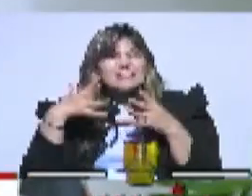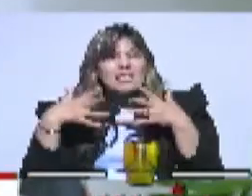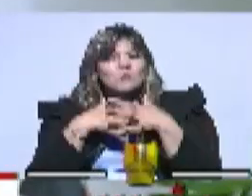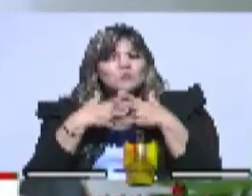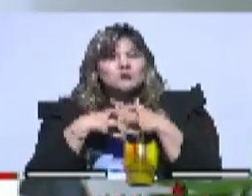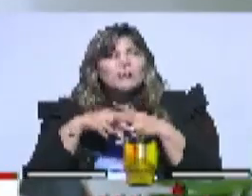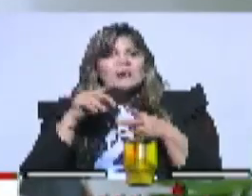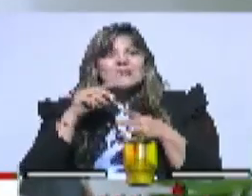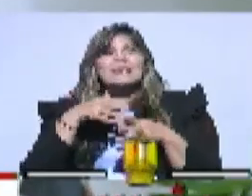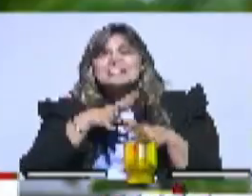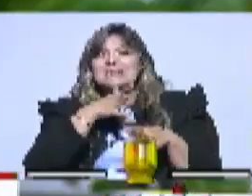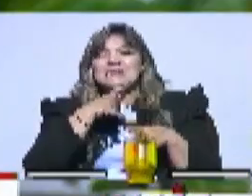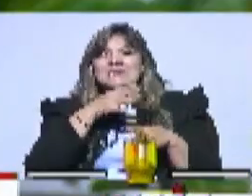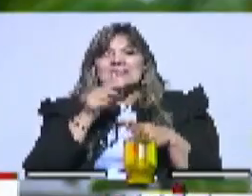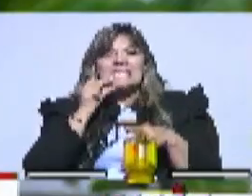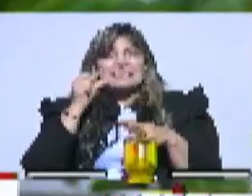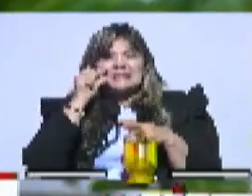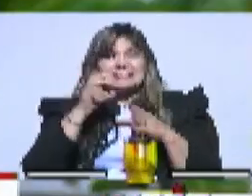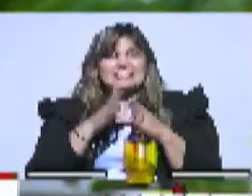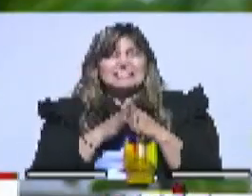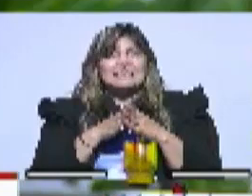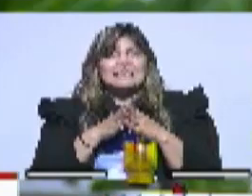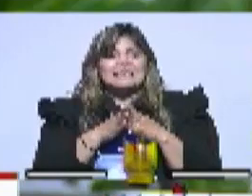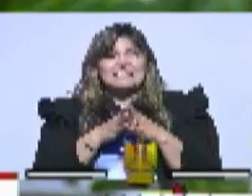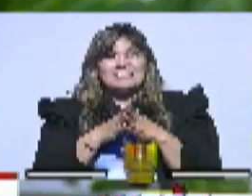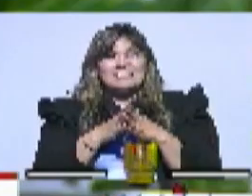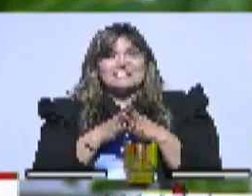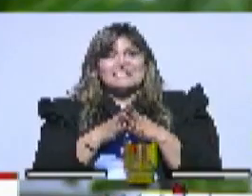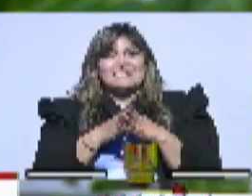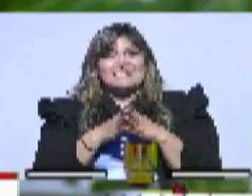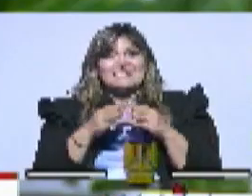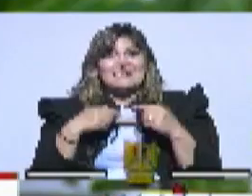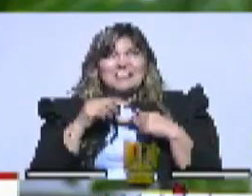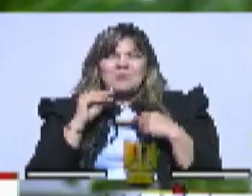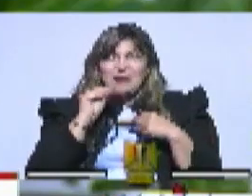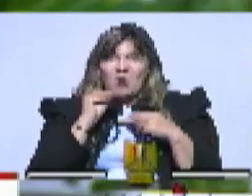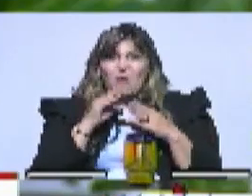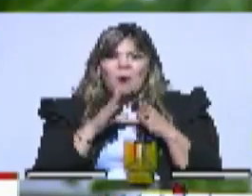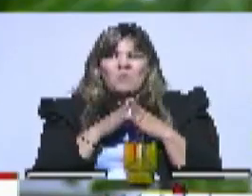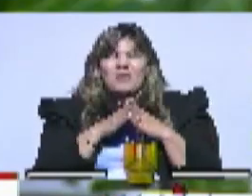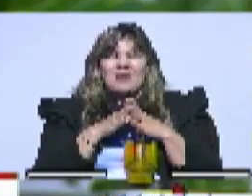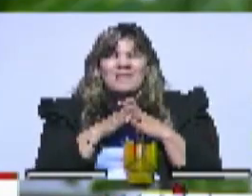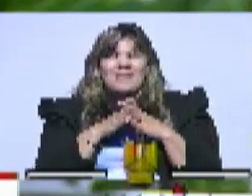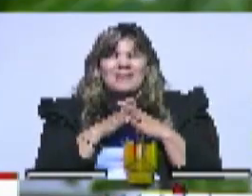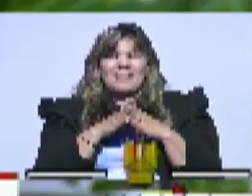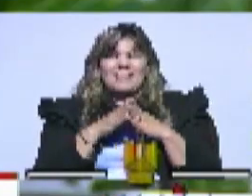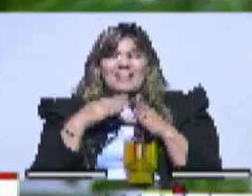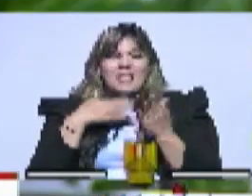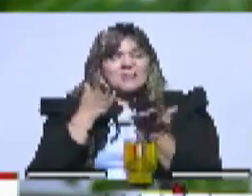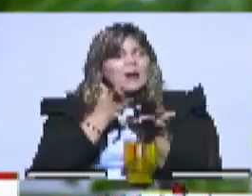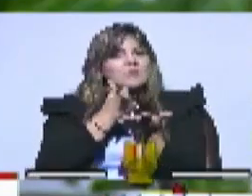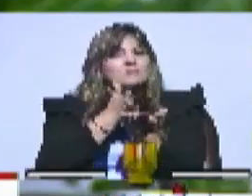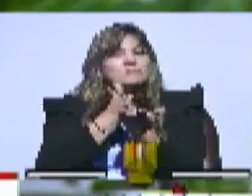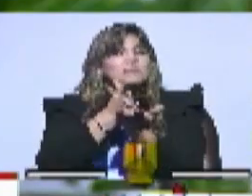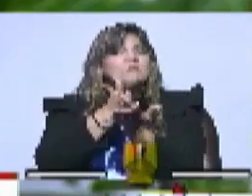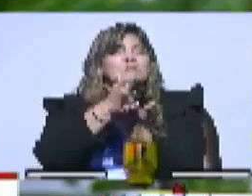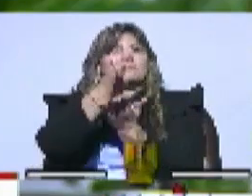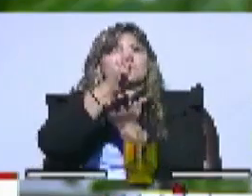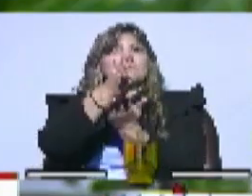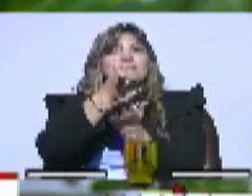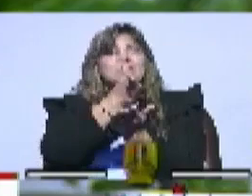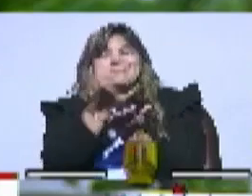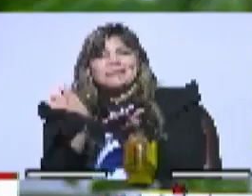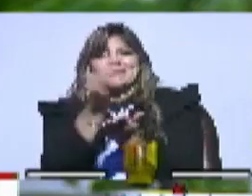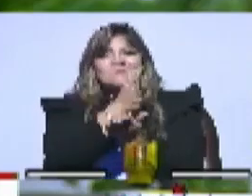الانتخابات الرئاسية؟ طيب أنا شخصيا معروف عني أن أنا يعني من بتوع الخط المستقيم وما بعرفش